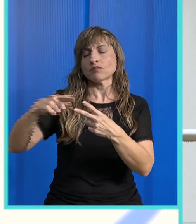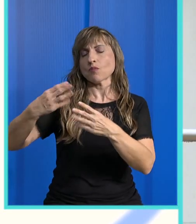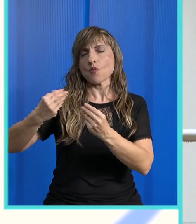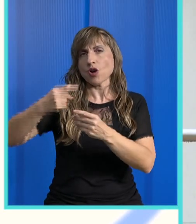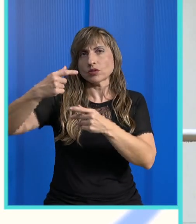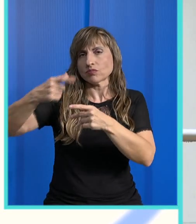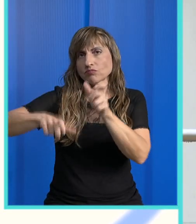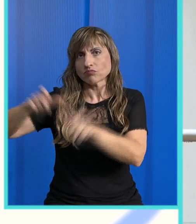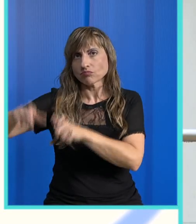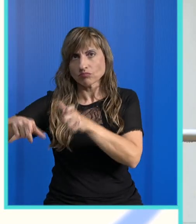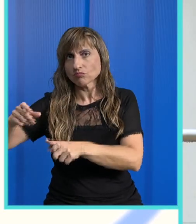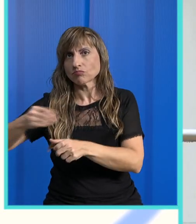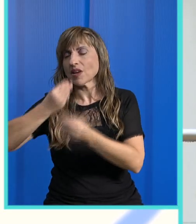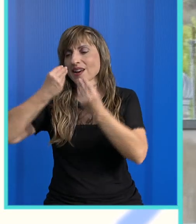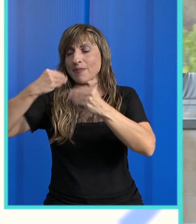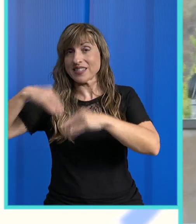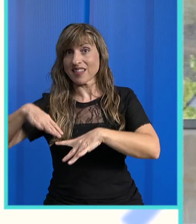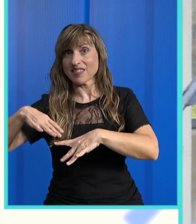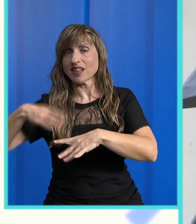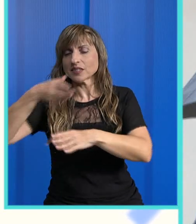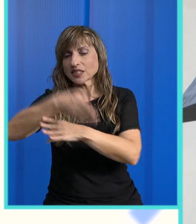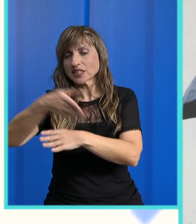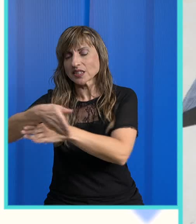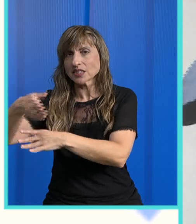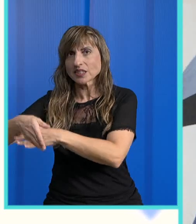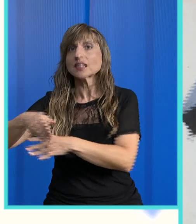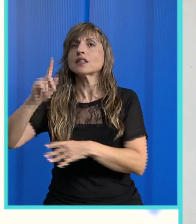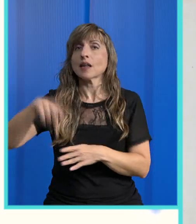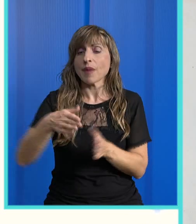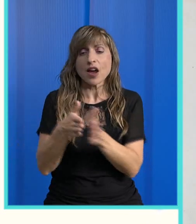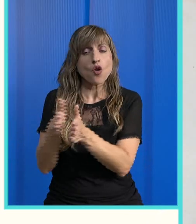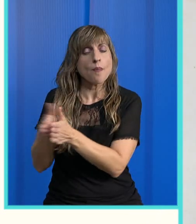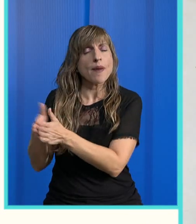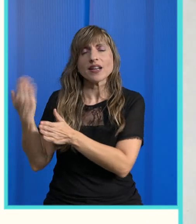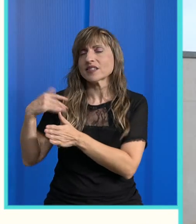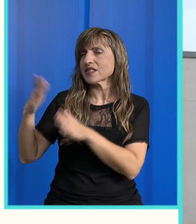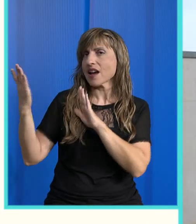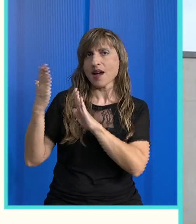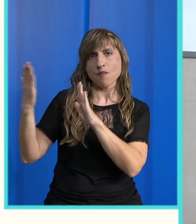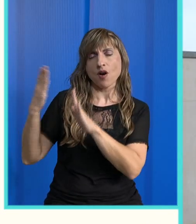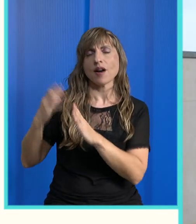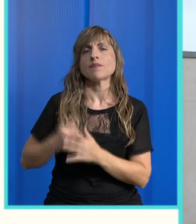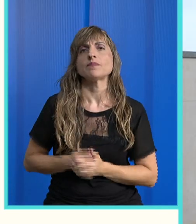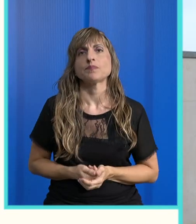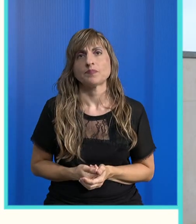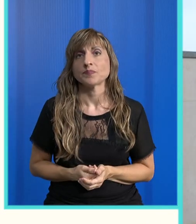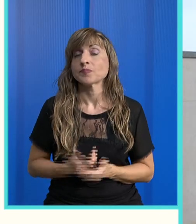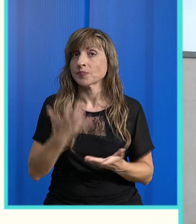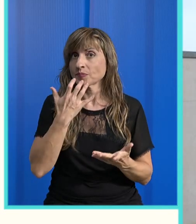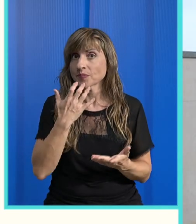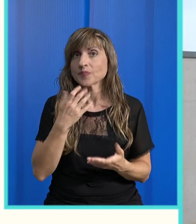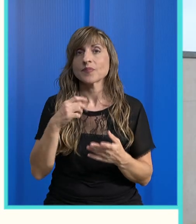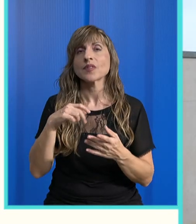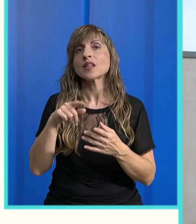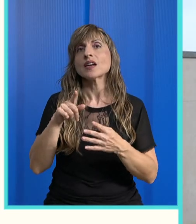socialisme català Josep Maria Sala el funeral ha comptat amb companys de l'època d'altres formacions polítiques. És el cas de Pere